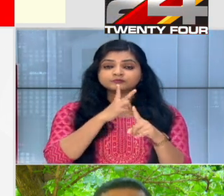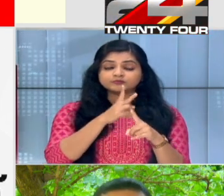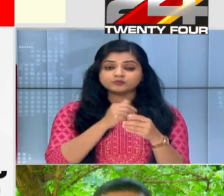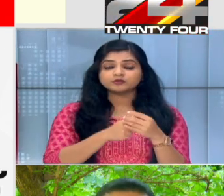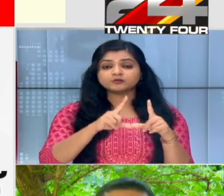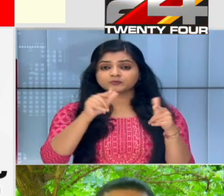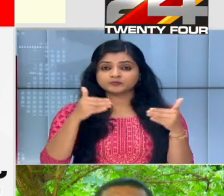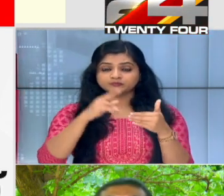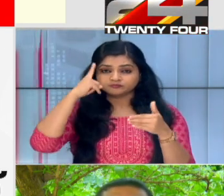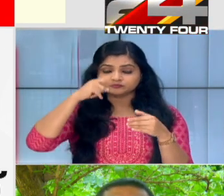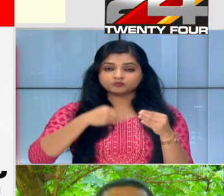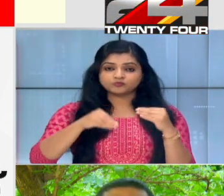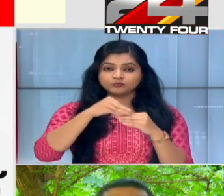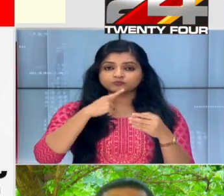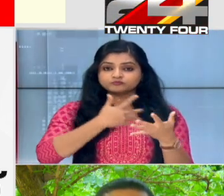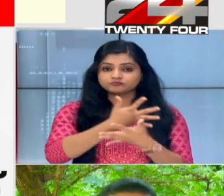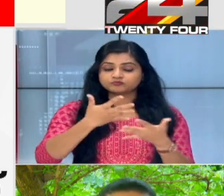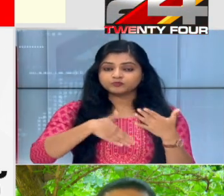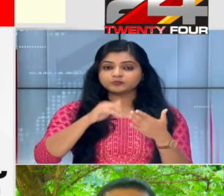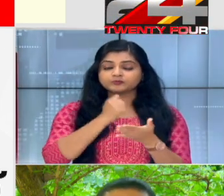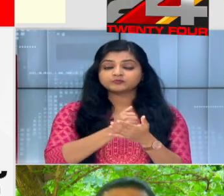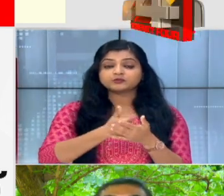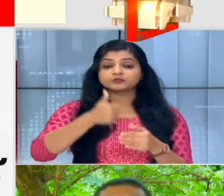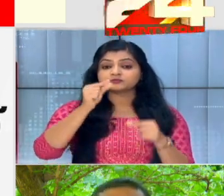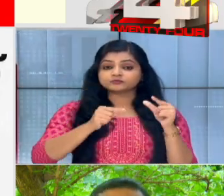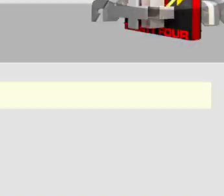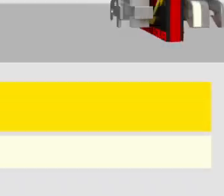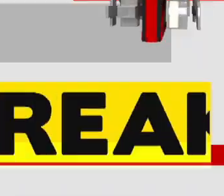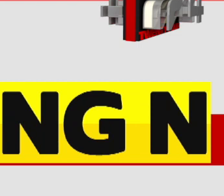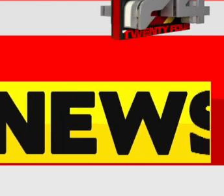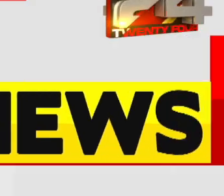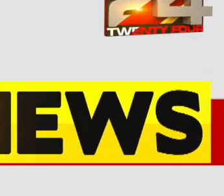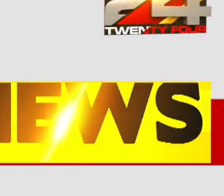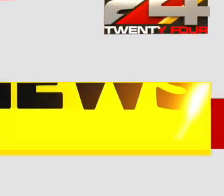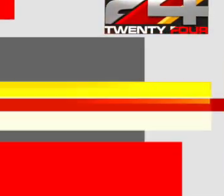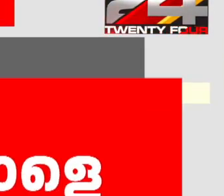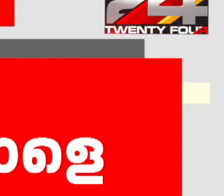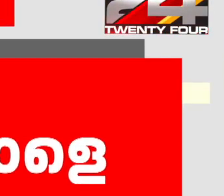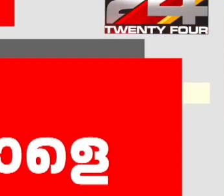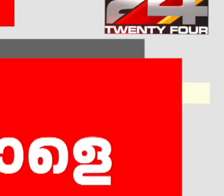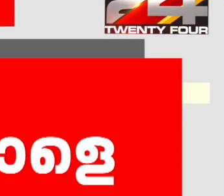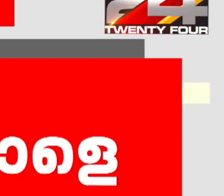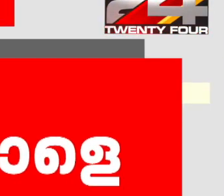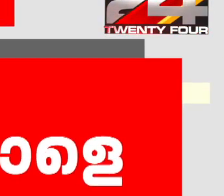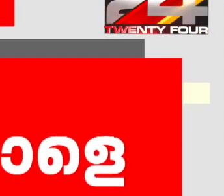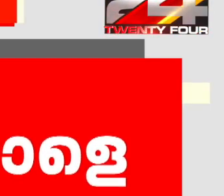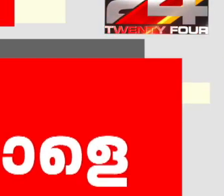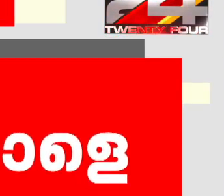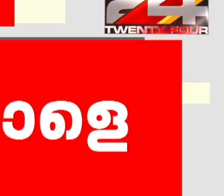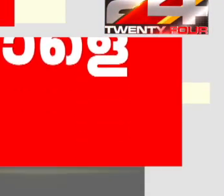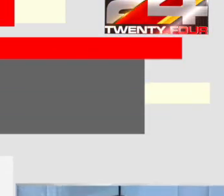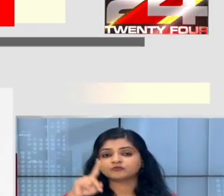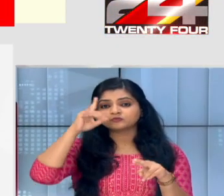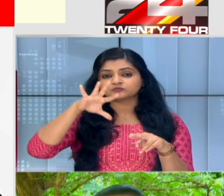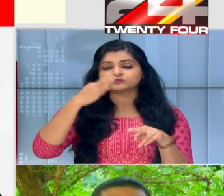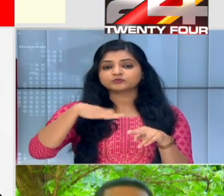കൂടിയാലോചനകൾ നടത്തേണ്ടതുണ്ട്, നേതാക്കൾ തമ്മിൽ ഒരു സംസാരം നടത്തേണ്ടതുണ്ട്, അതിനുശേഷം മാത്രമേ ഇത് സംബന്ധിച്ച് ഒരു തീരുമാനം ഉണ്ടാവുകയുള്ളൂ എന്നുള്ളതാണ്